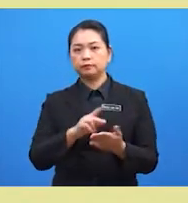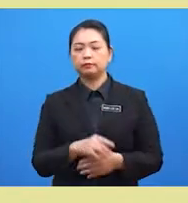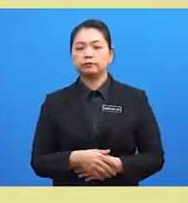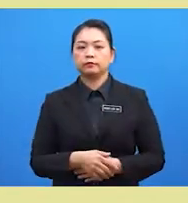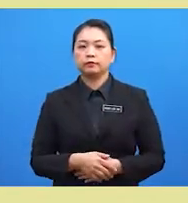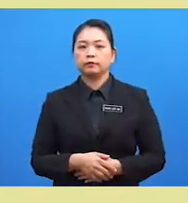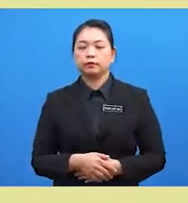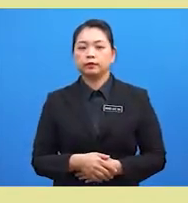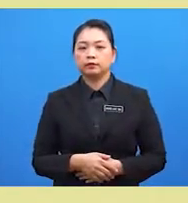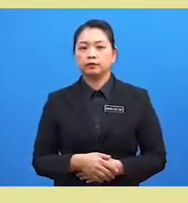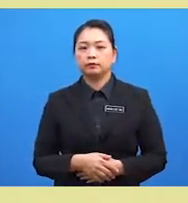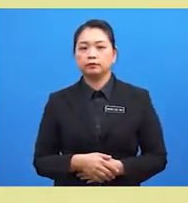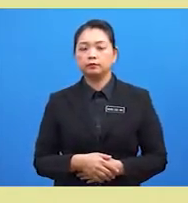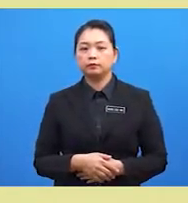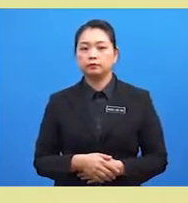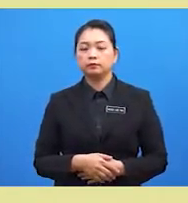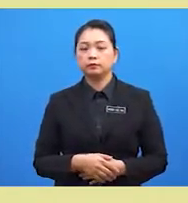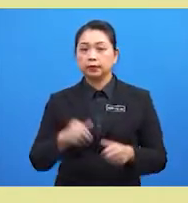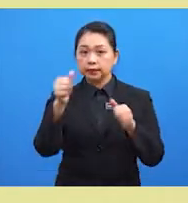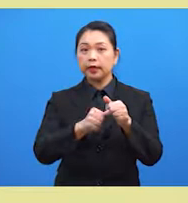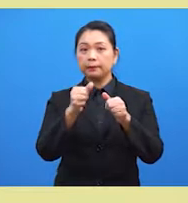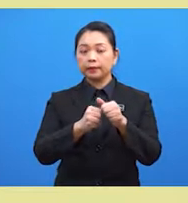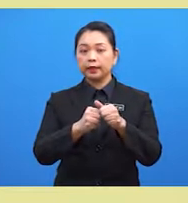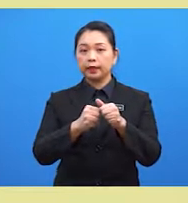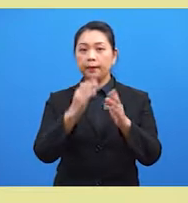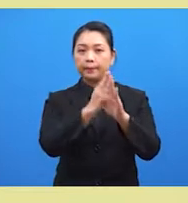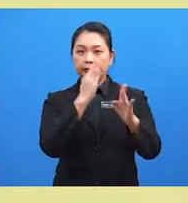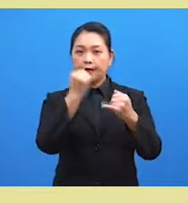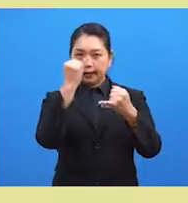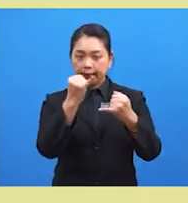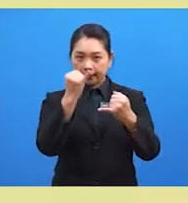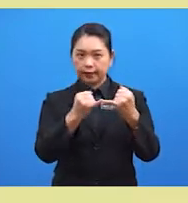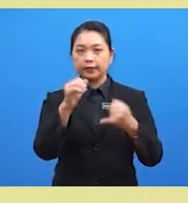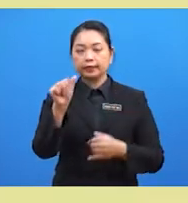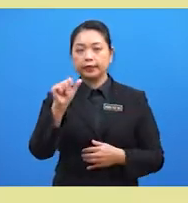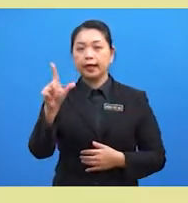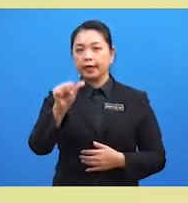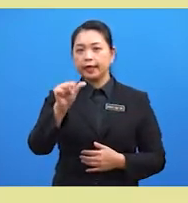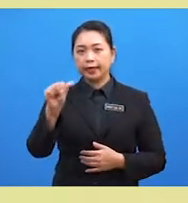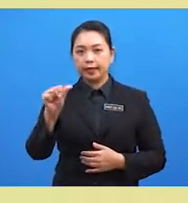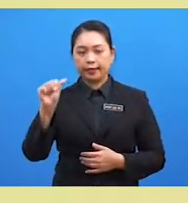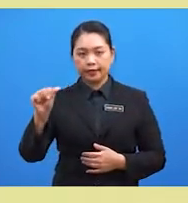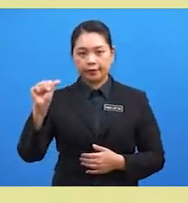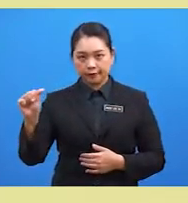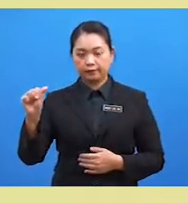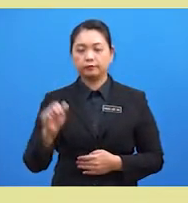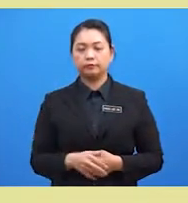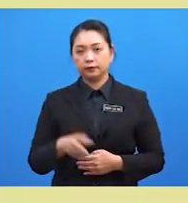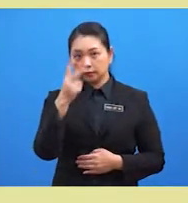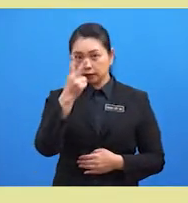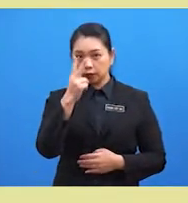Rima akhir pada setiap baris syair ialah A, A, A, A.